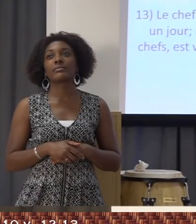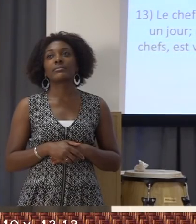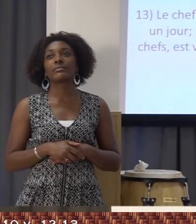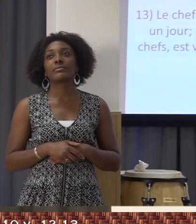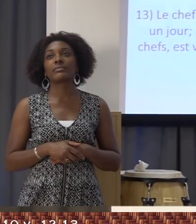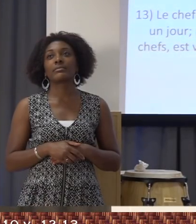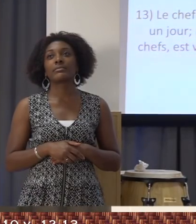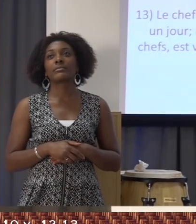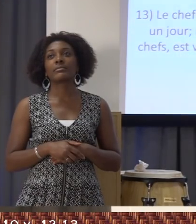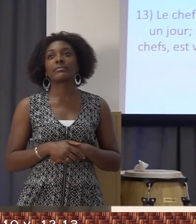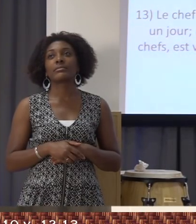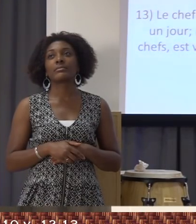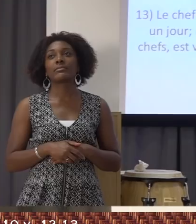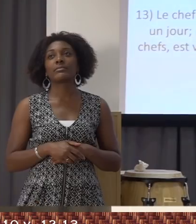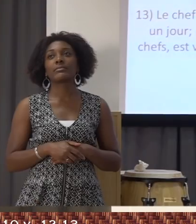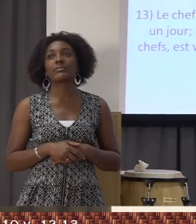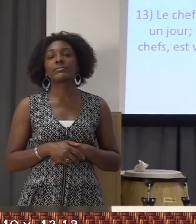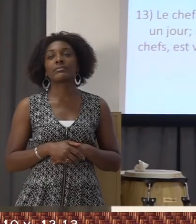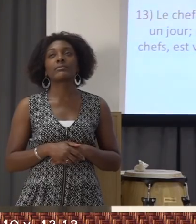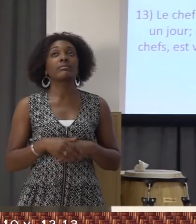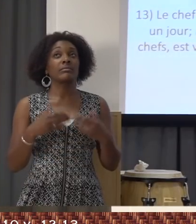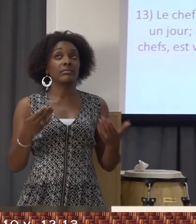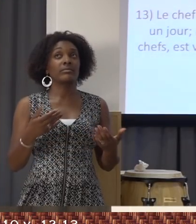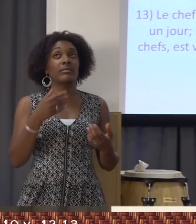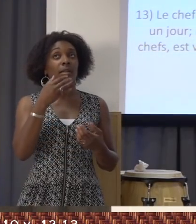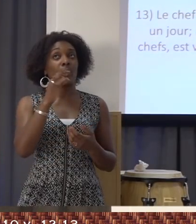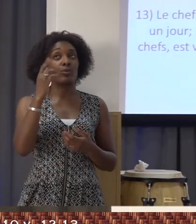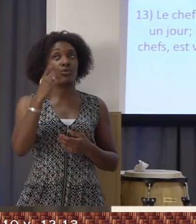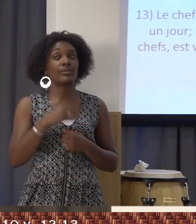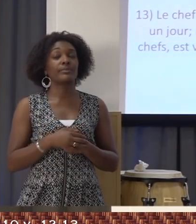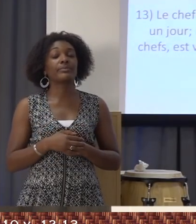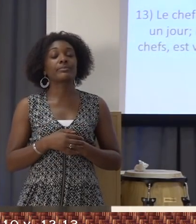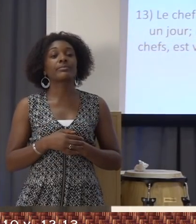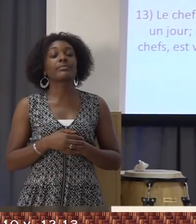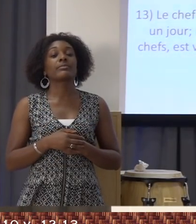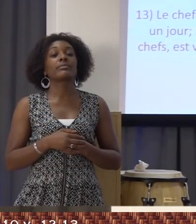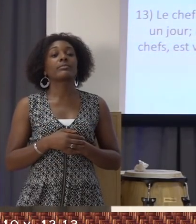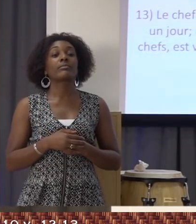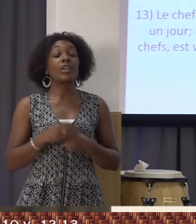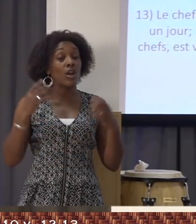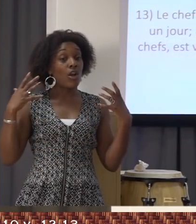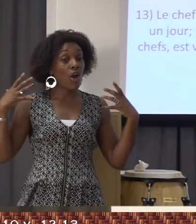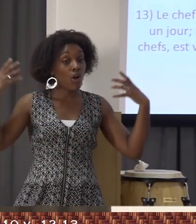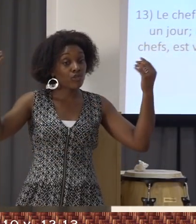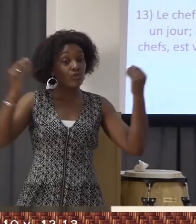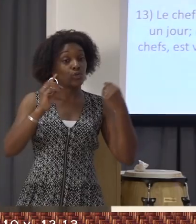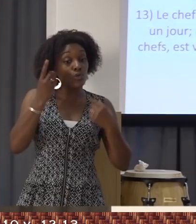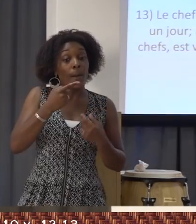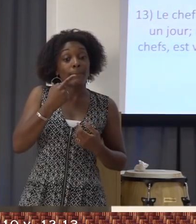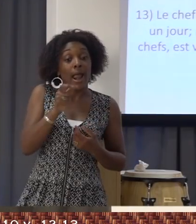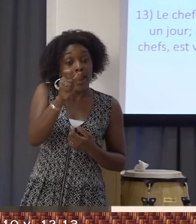La parole de Dieu dit, il me dit, Daniel, c'est l'ange de Dieu qui parle à